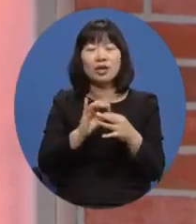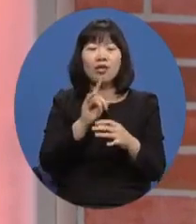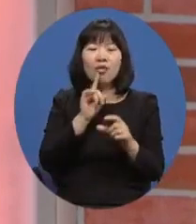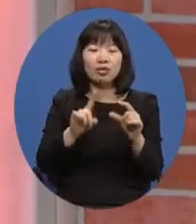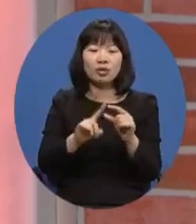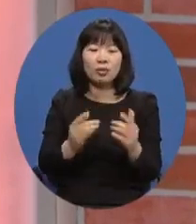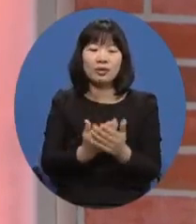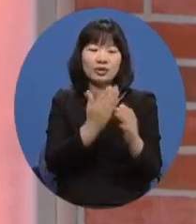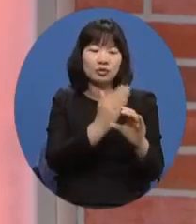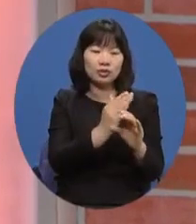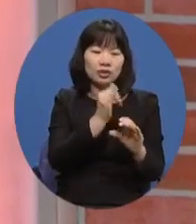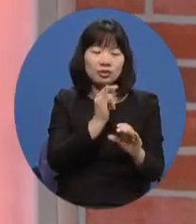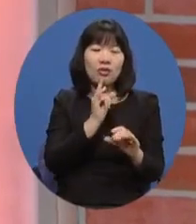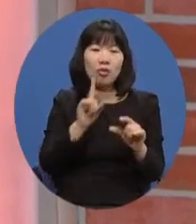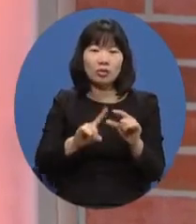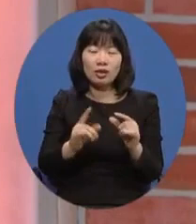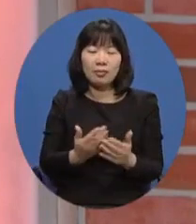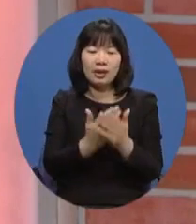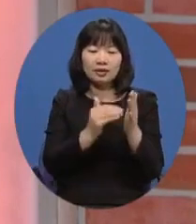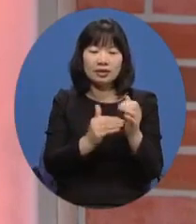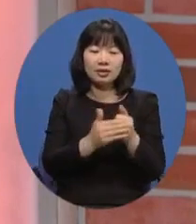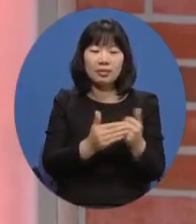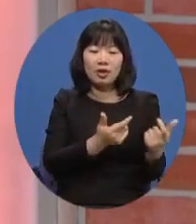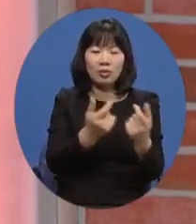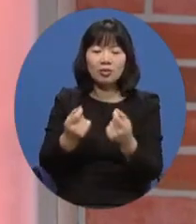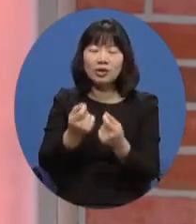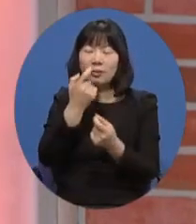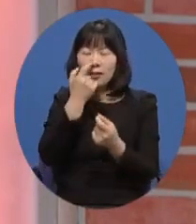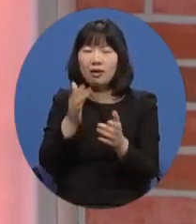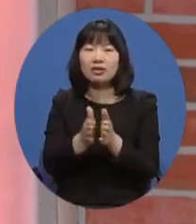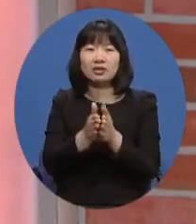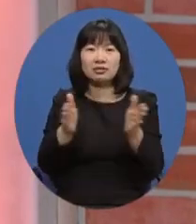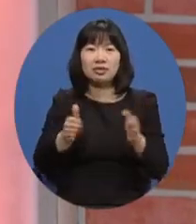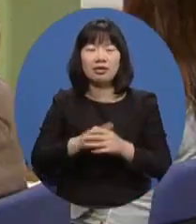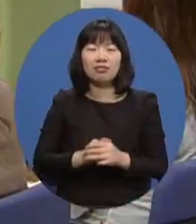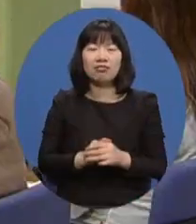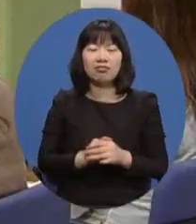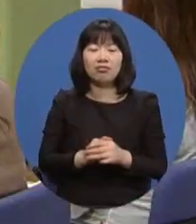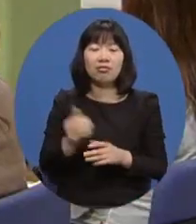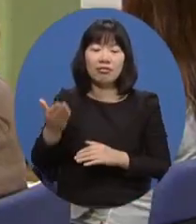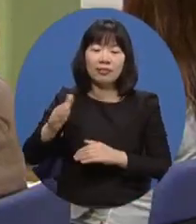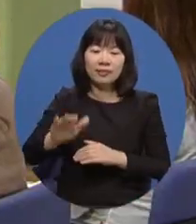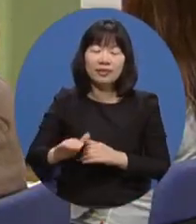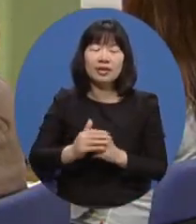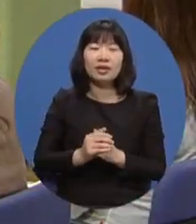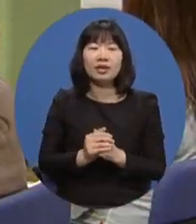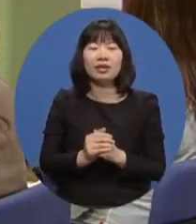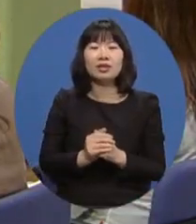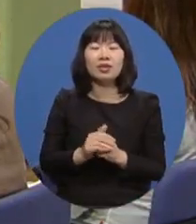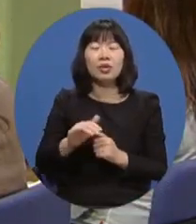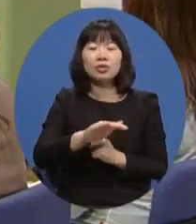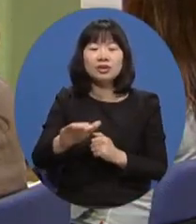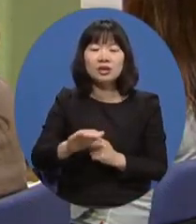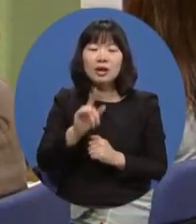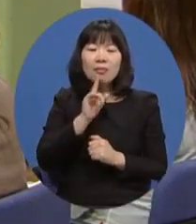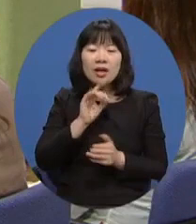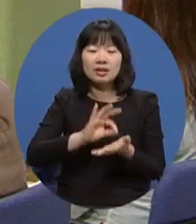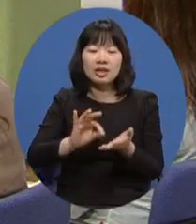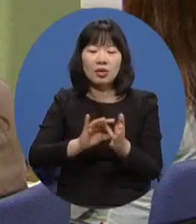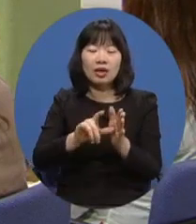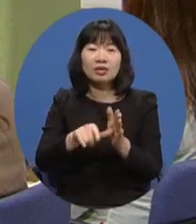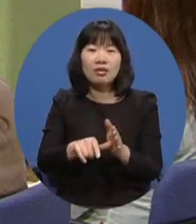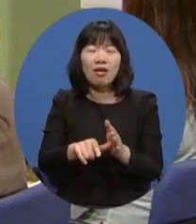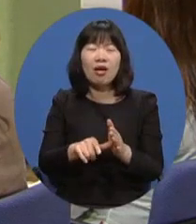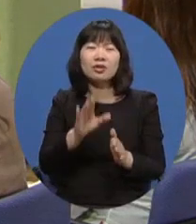언어가 발달하고 언어가 발달돼야 모든 것들을 배워나갑니다. 자, 그런데 사실은 우리가 말을 사용할